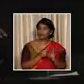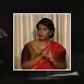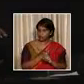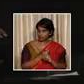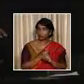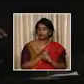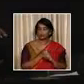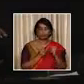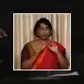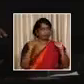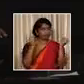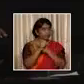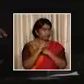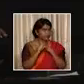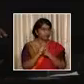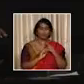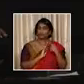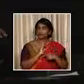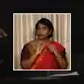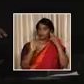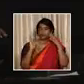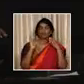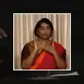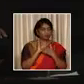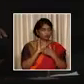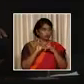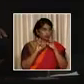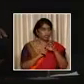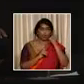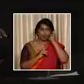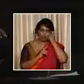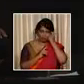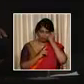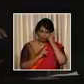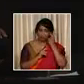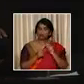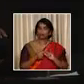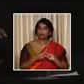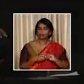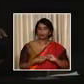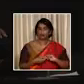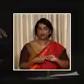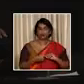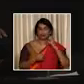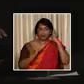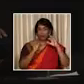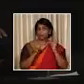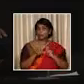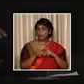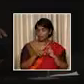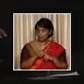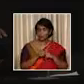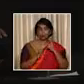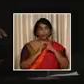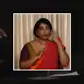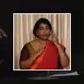பற்றிய எண்ணங்களையும் சிந்தனைகளையும் உலக நாடுகளிலே எவ்வாறு கொண்டு வந்திருக்கிறது அது உலக நாடுகளிலே எவ்வாறு சொல்லியிருக்கிறது